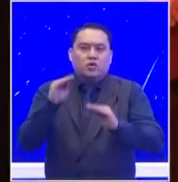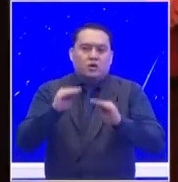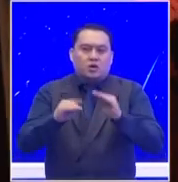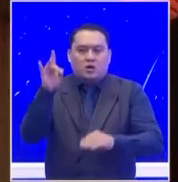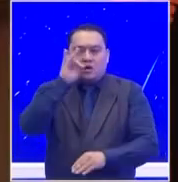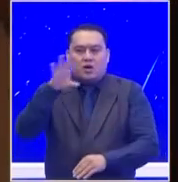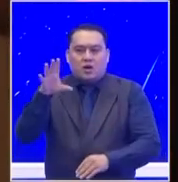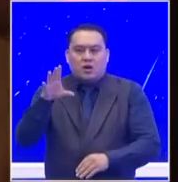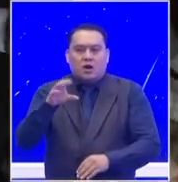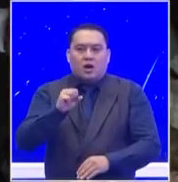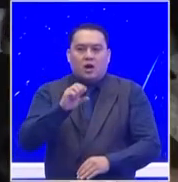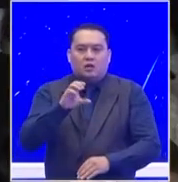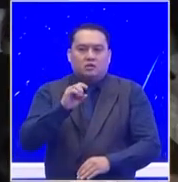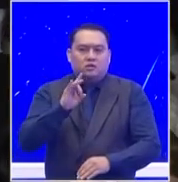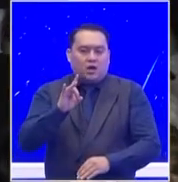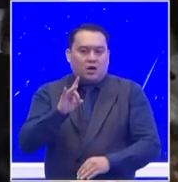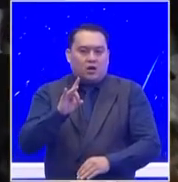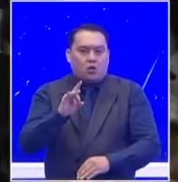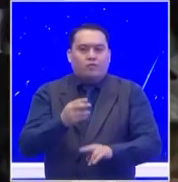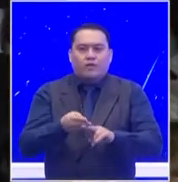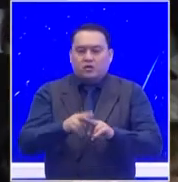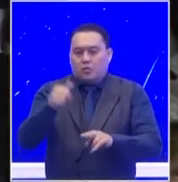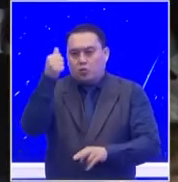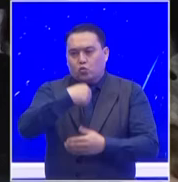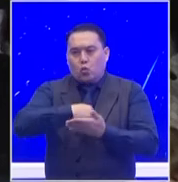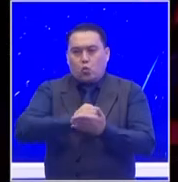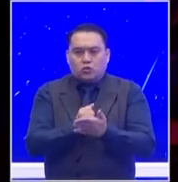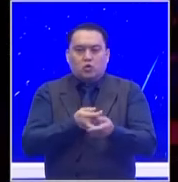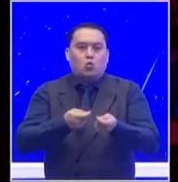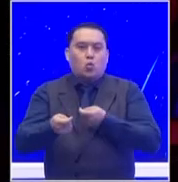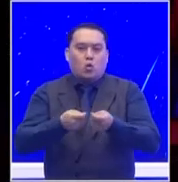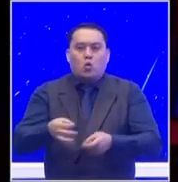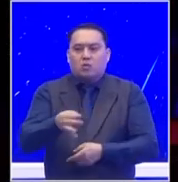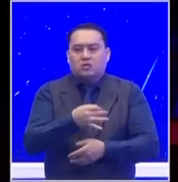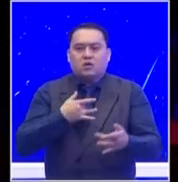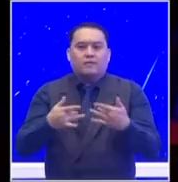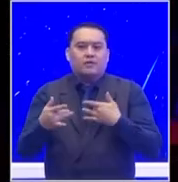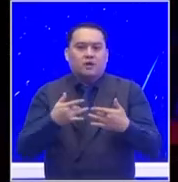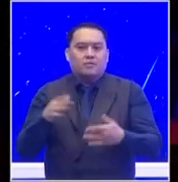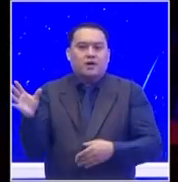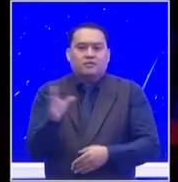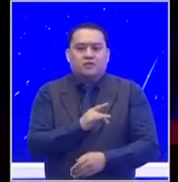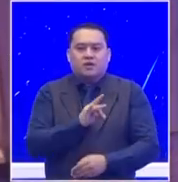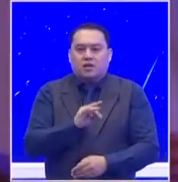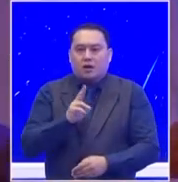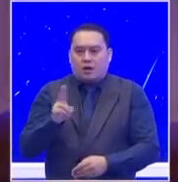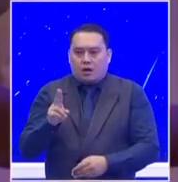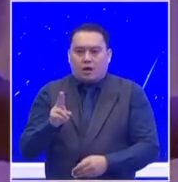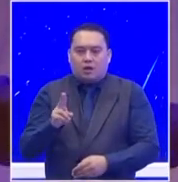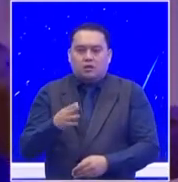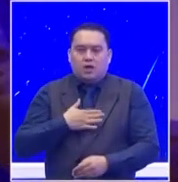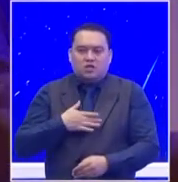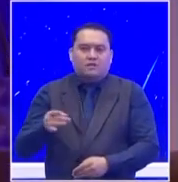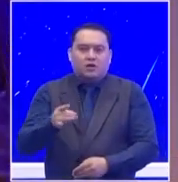легендарный режиссер Аскар Токпанов. Однако в этом году, по утверждению руководителя областного театра, по всей республике именно театралы